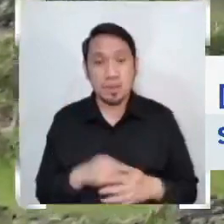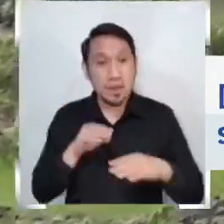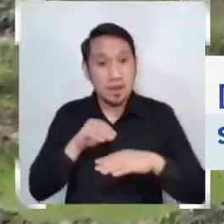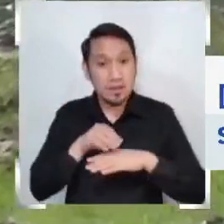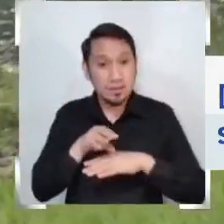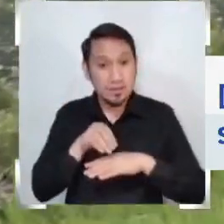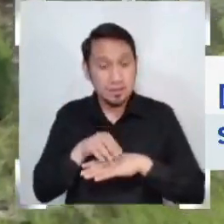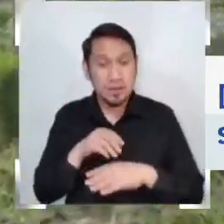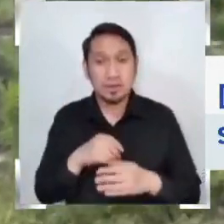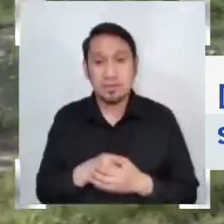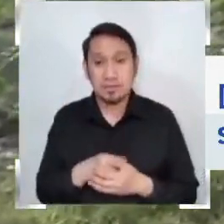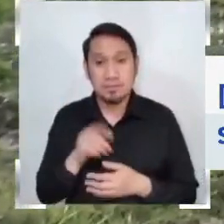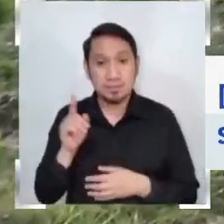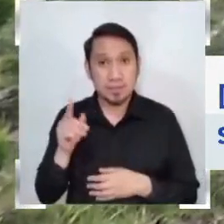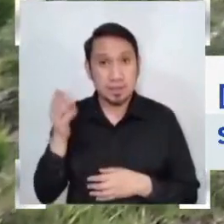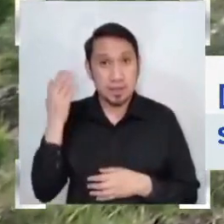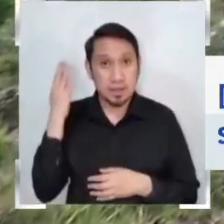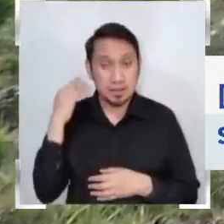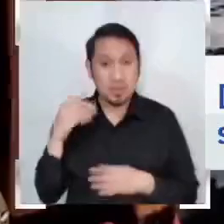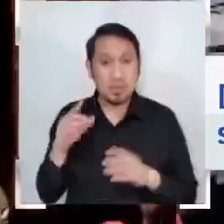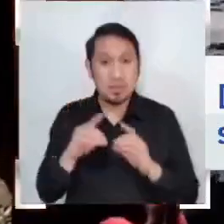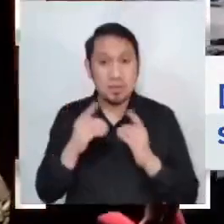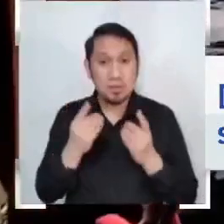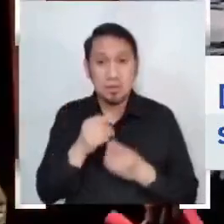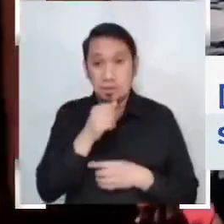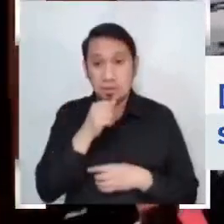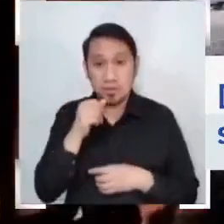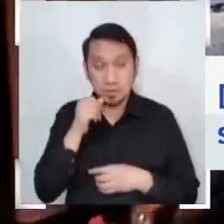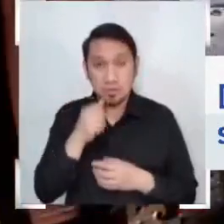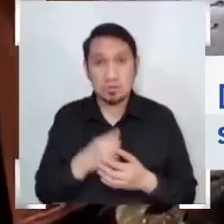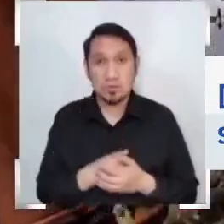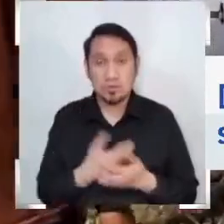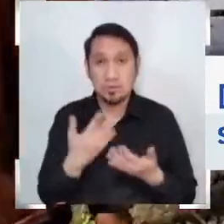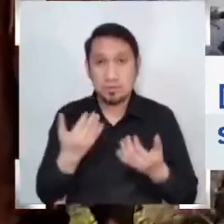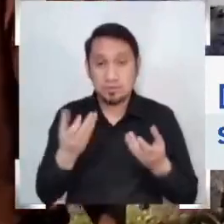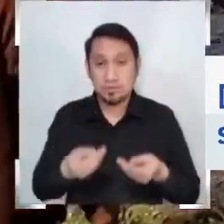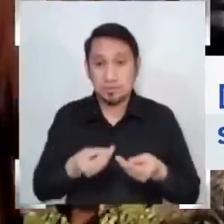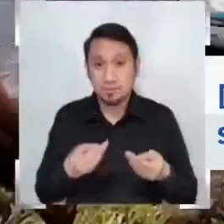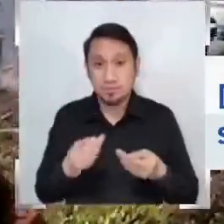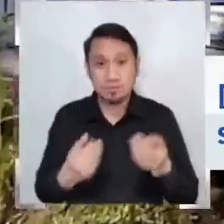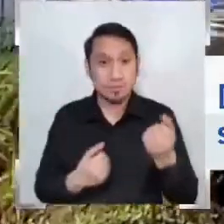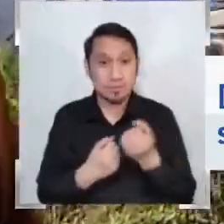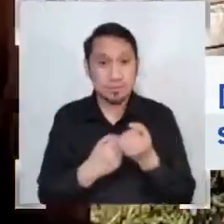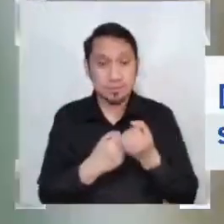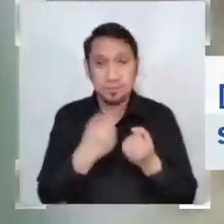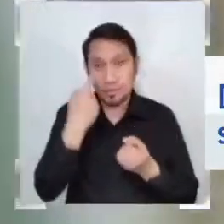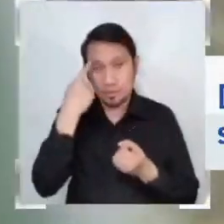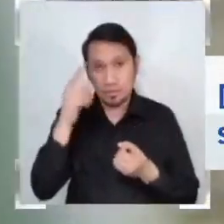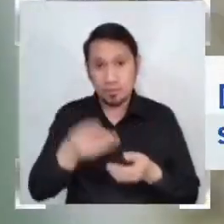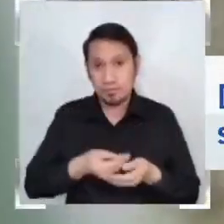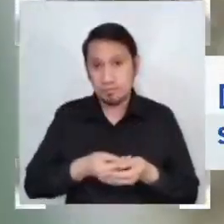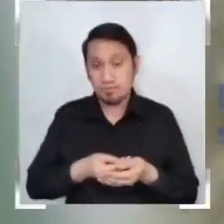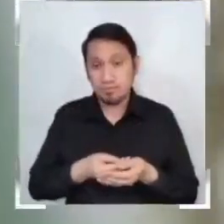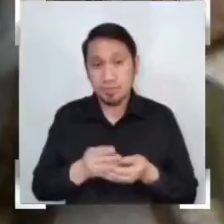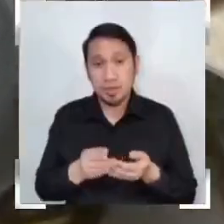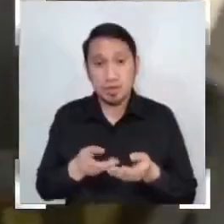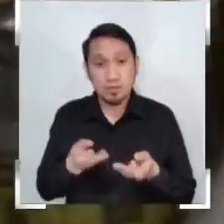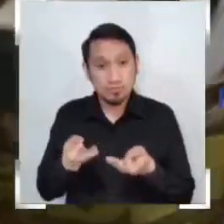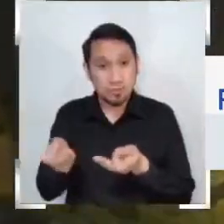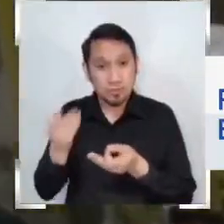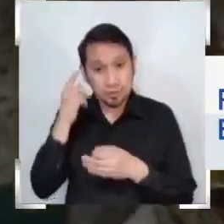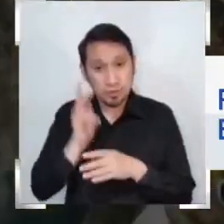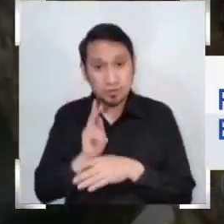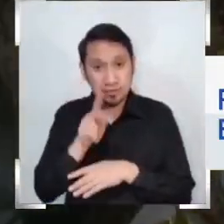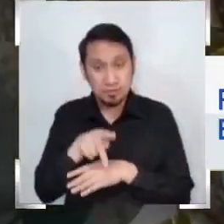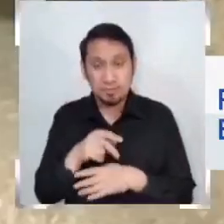Undersecretary Fermin Adriano, dahil planting season ngayon, dapat mamigay na ng subsidiya para sa abono ang gobyerno. Panukala naman ng Bantay